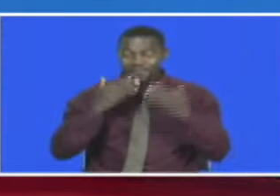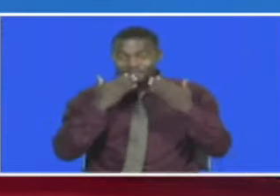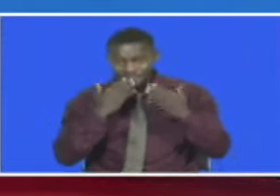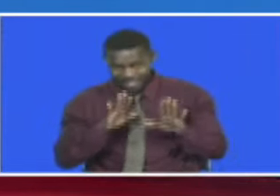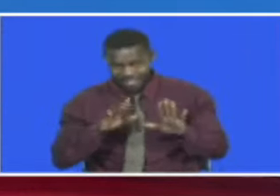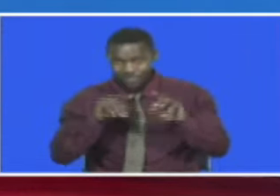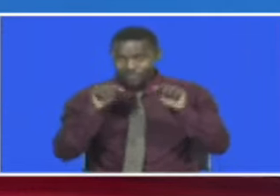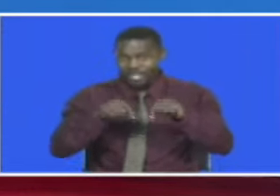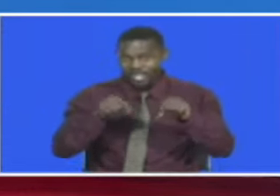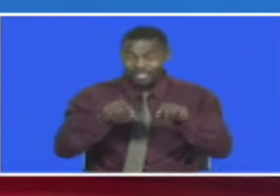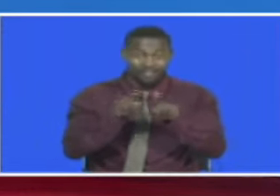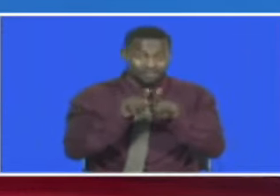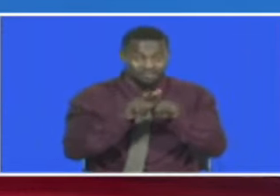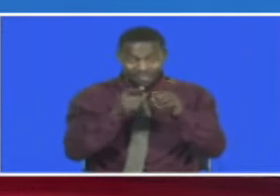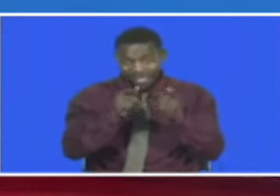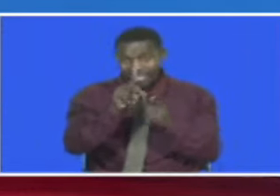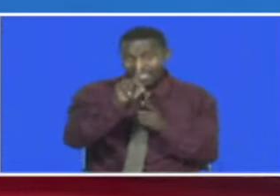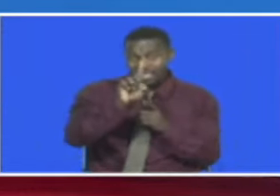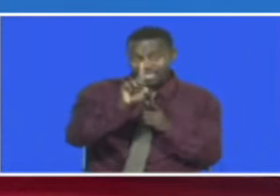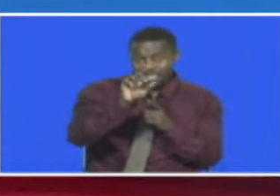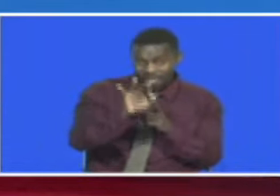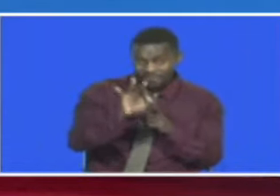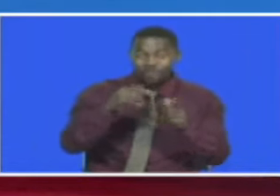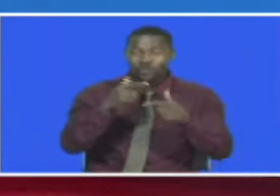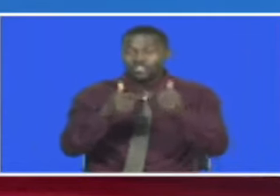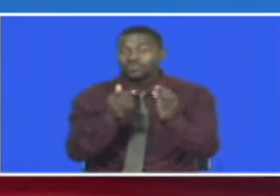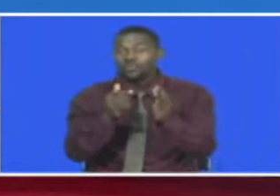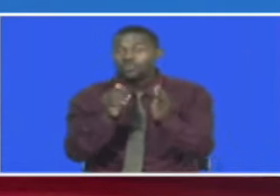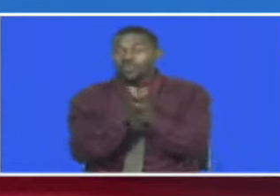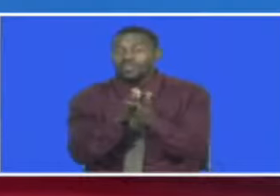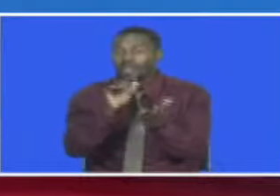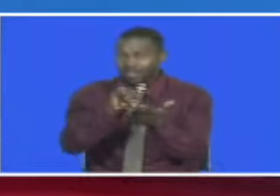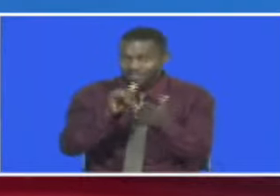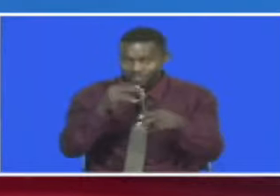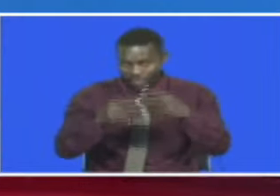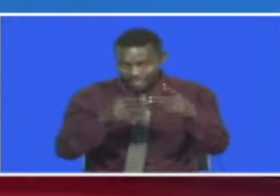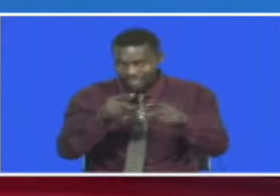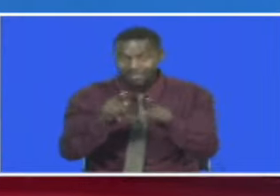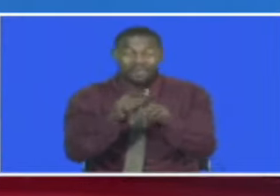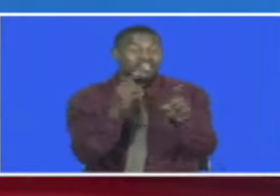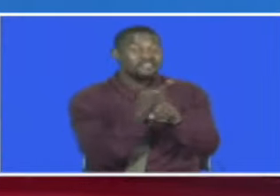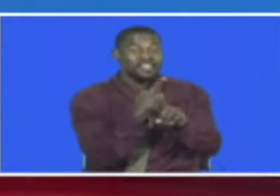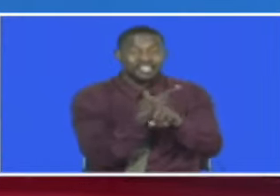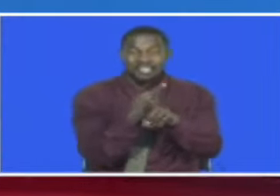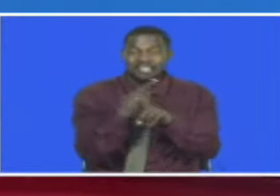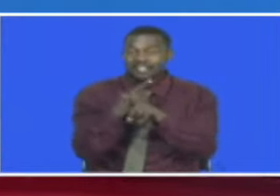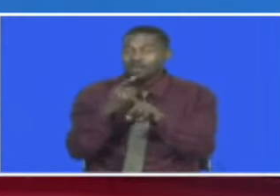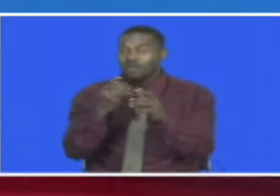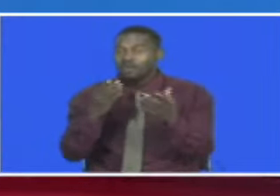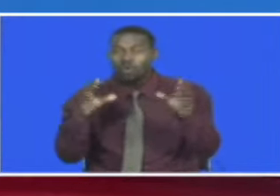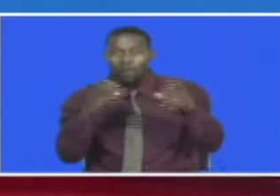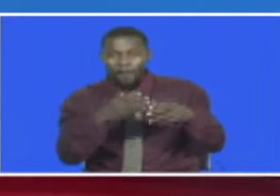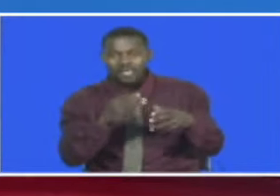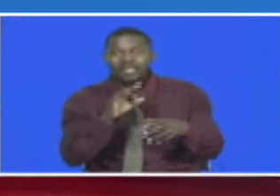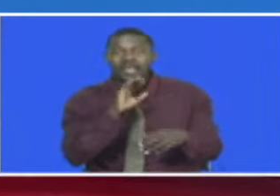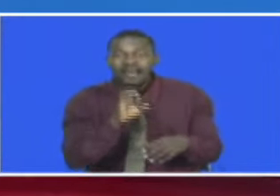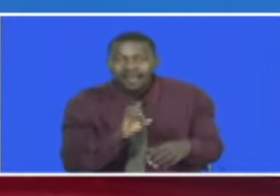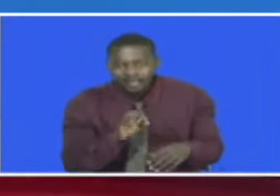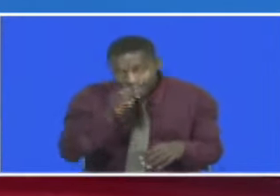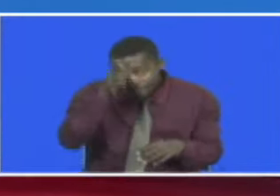mazoezi katika uga mpya wa Kwale. Haya yanajiri wakati viongozi wa kaya wamemtaka Rais William Ruto kuhakikisha